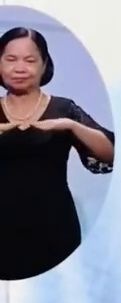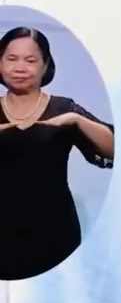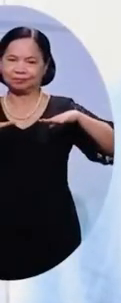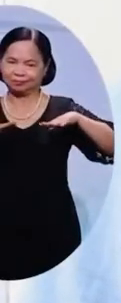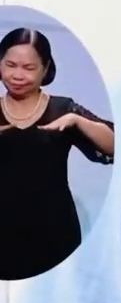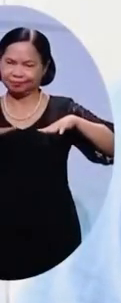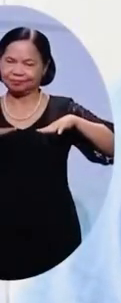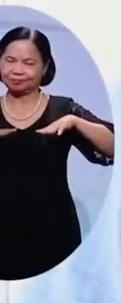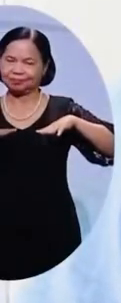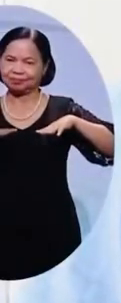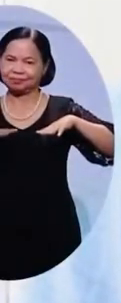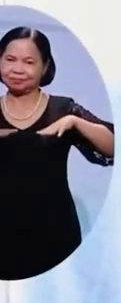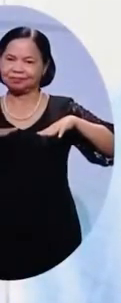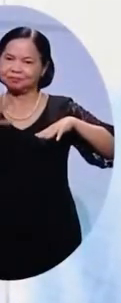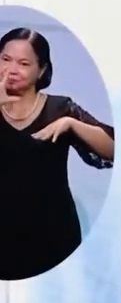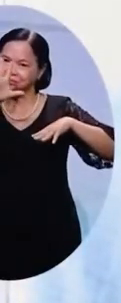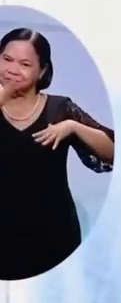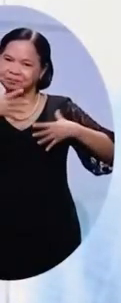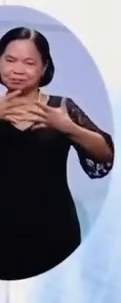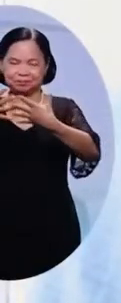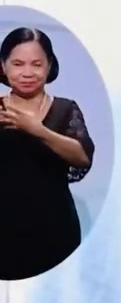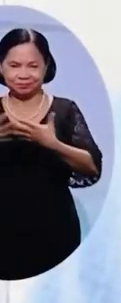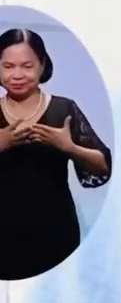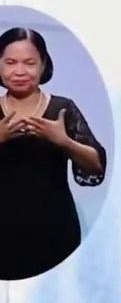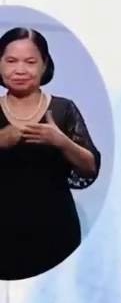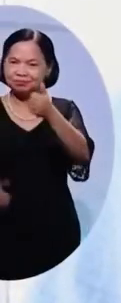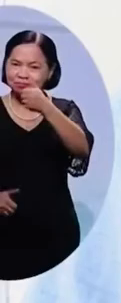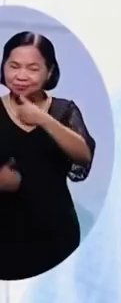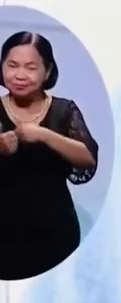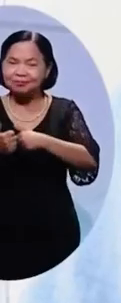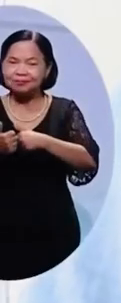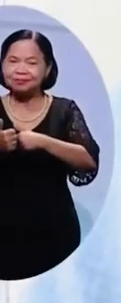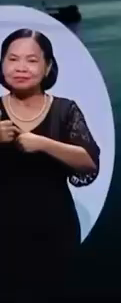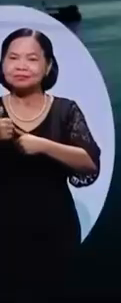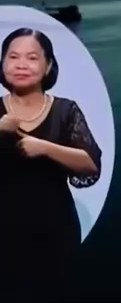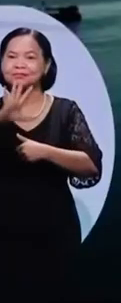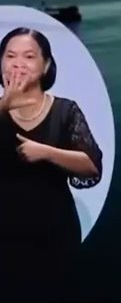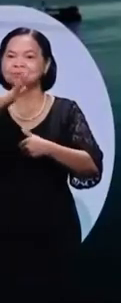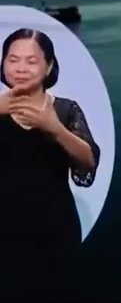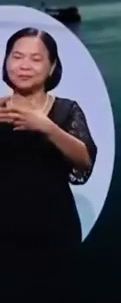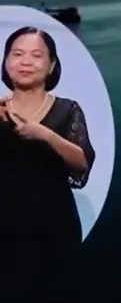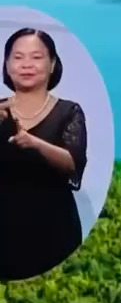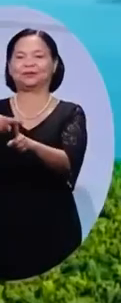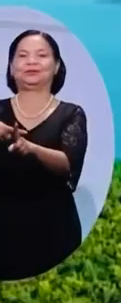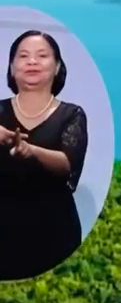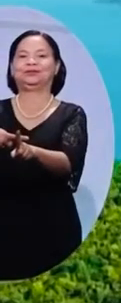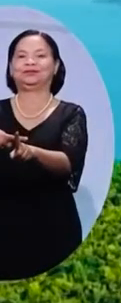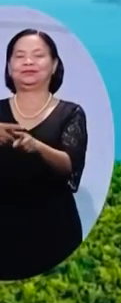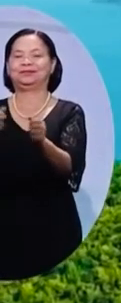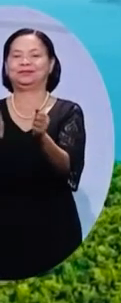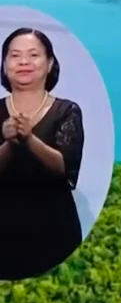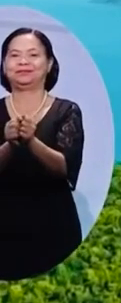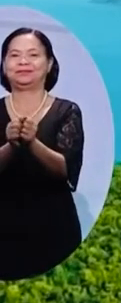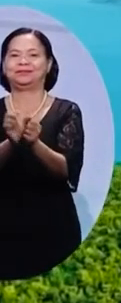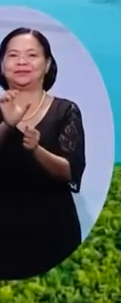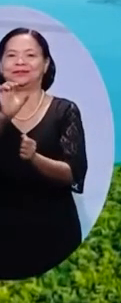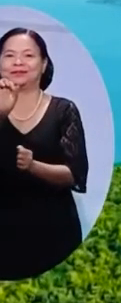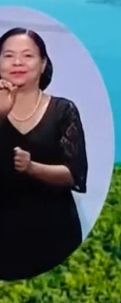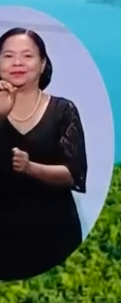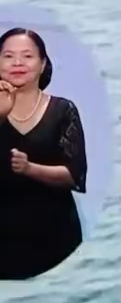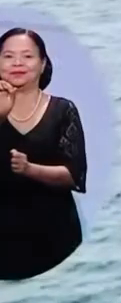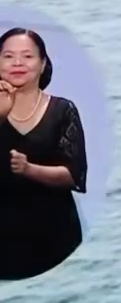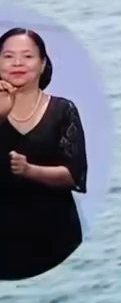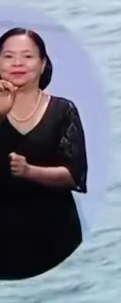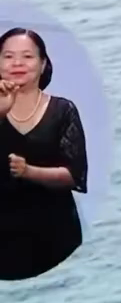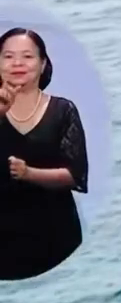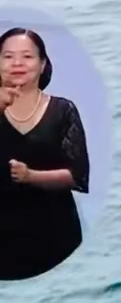tiêu chuẩn là 5 sao, thậm chí là hơn cái 5 sao hoặc là 5 sao cộng như là tập đoàn của Sun Group, đáp ứng được tốt cho cái